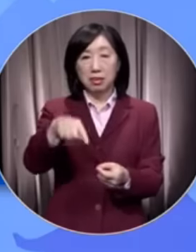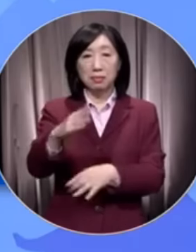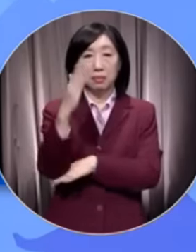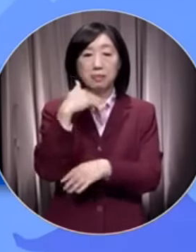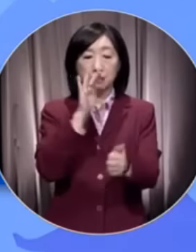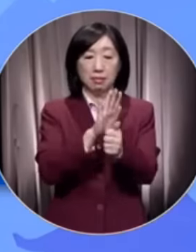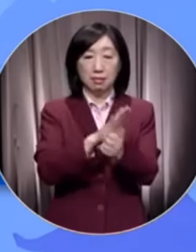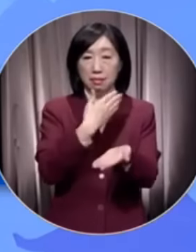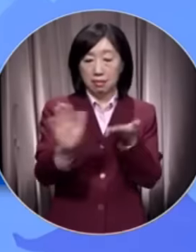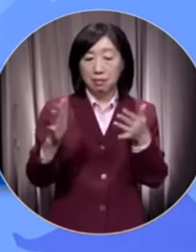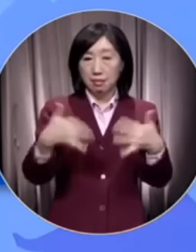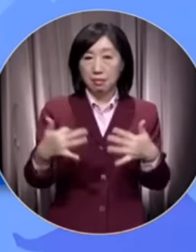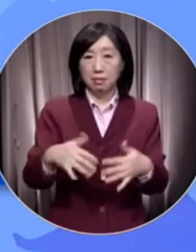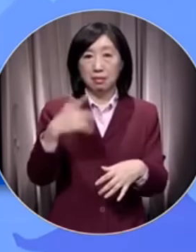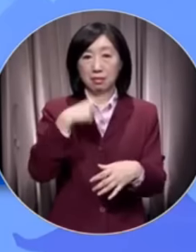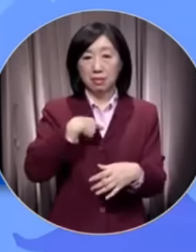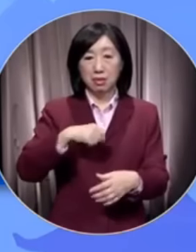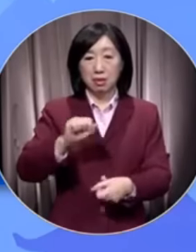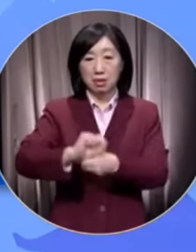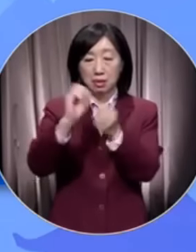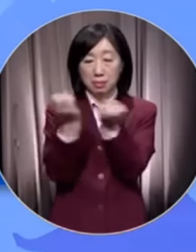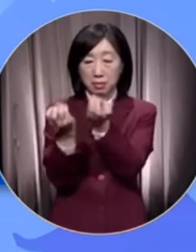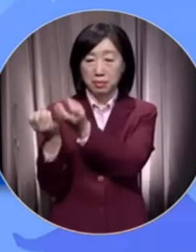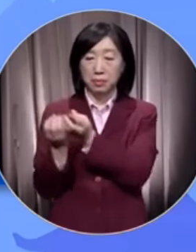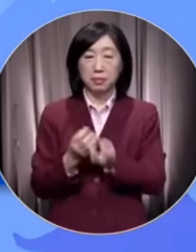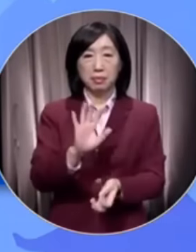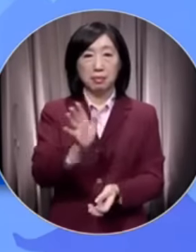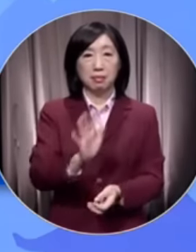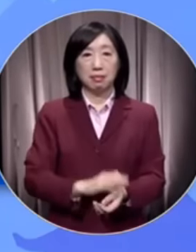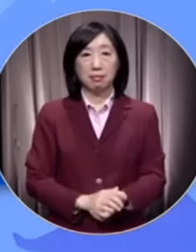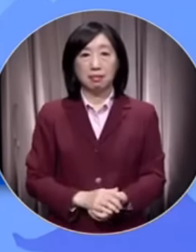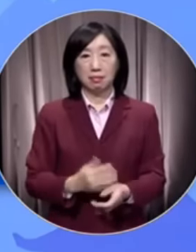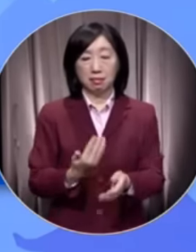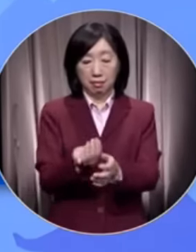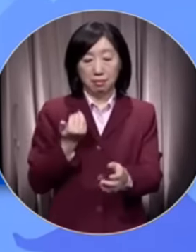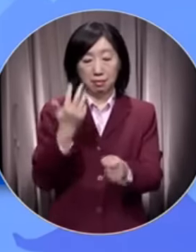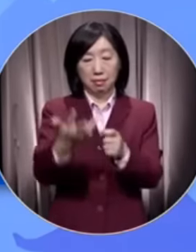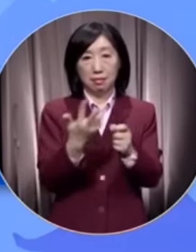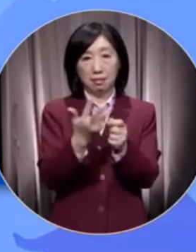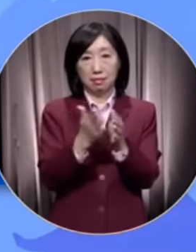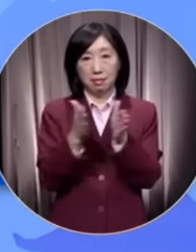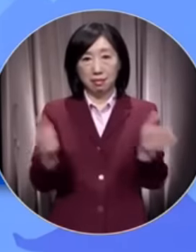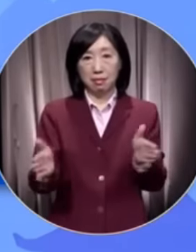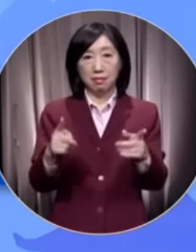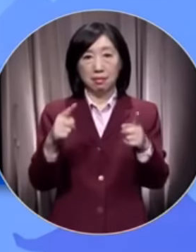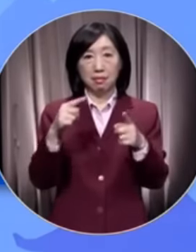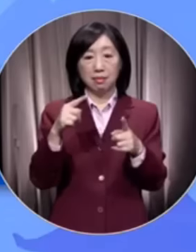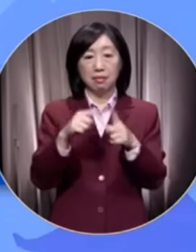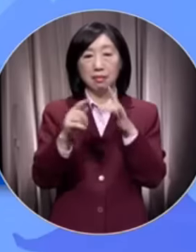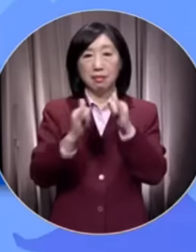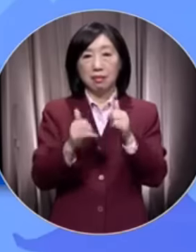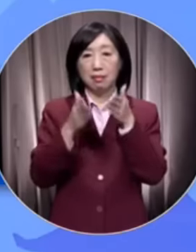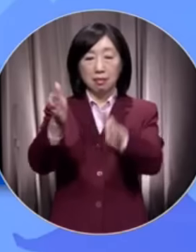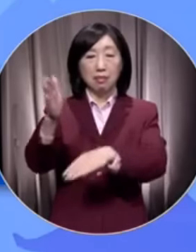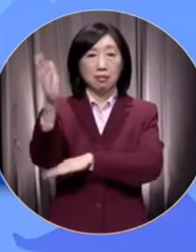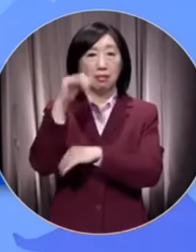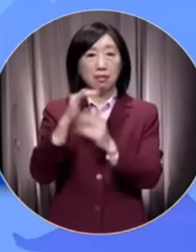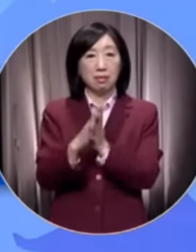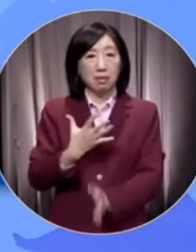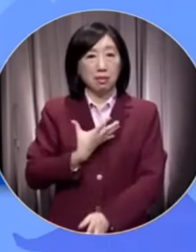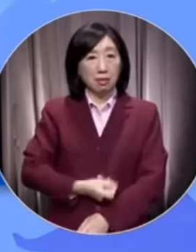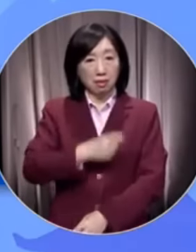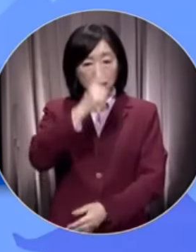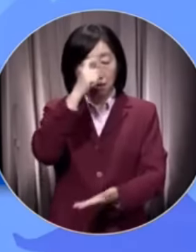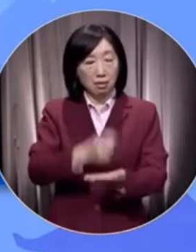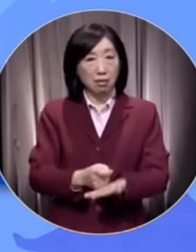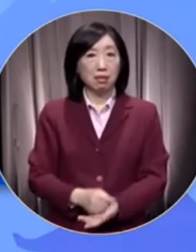府，而不是制造问题的政府。过去八年，人民对政府失去了信心，也对政治人物失去